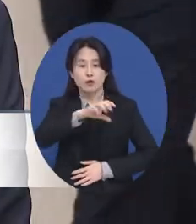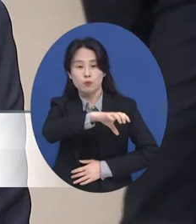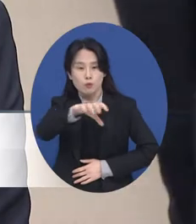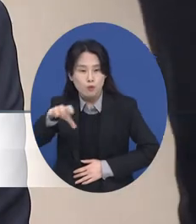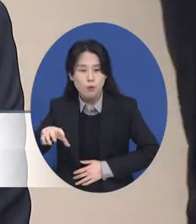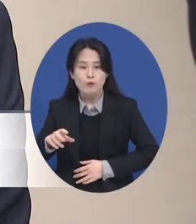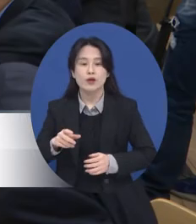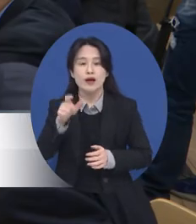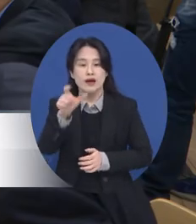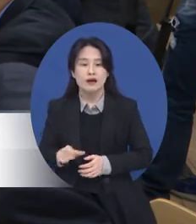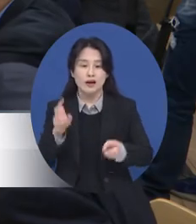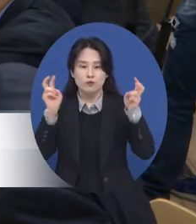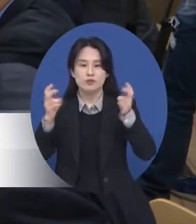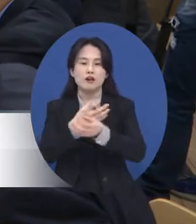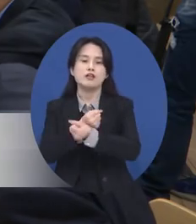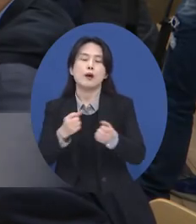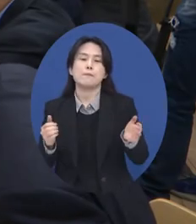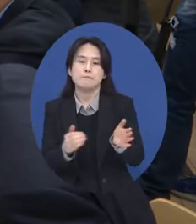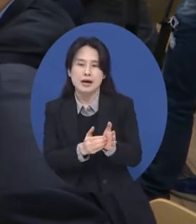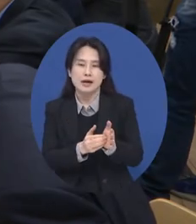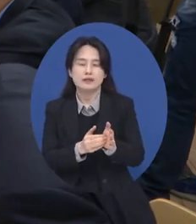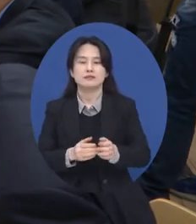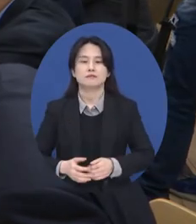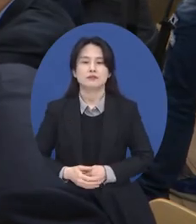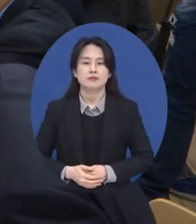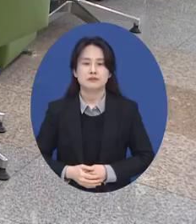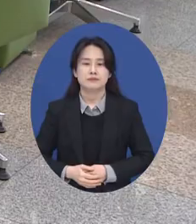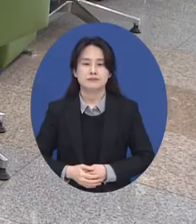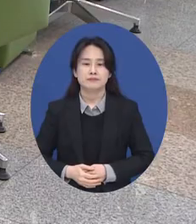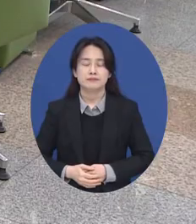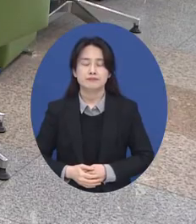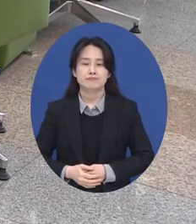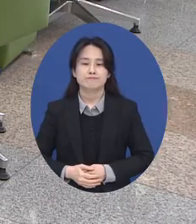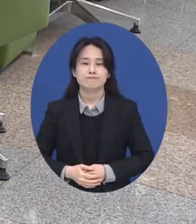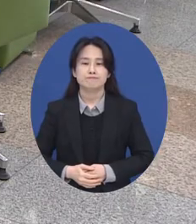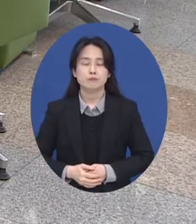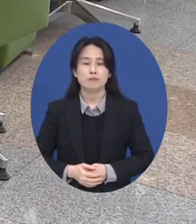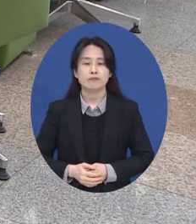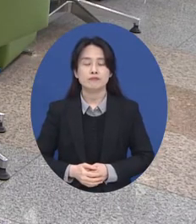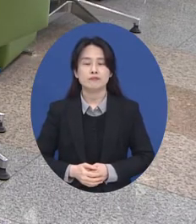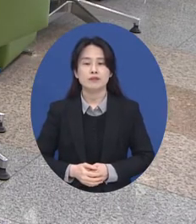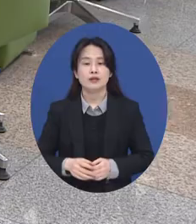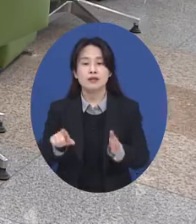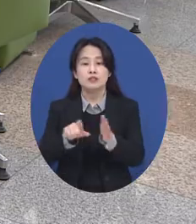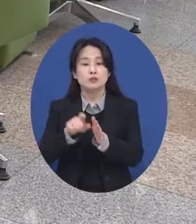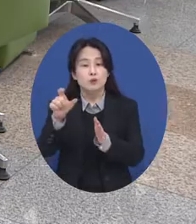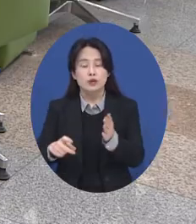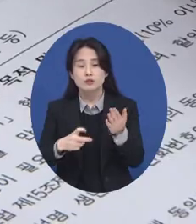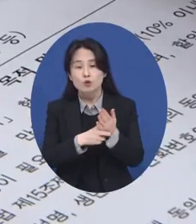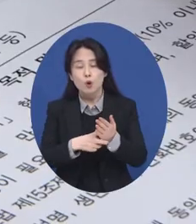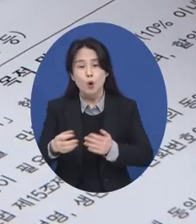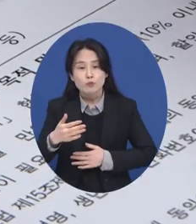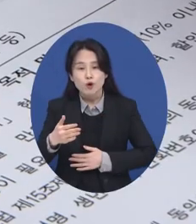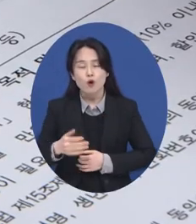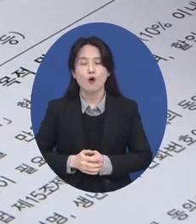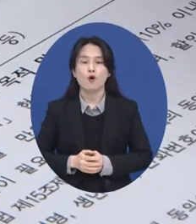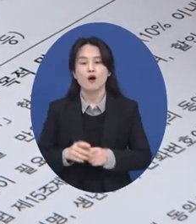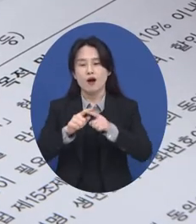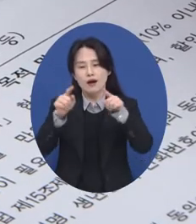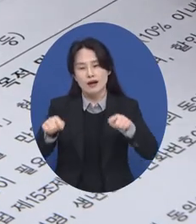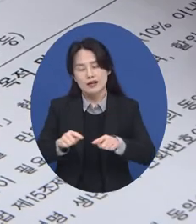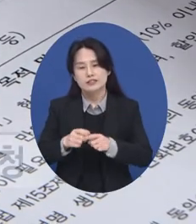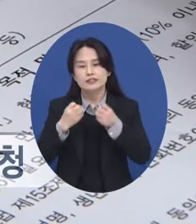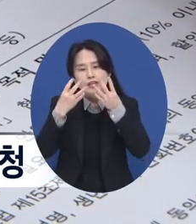시군, 은행 카드사와 업무 협약을 맺고 협력을 다짐했습니다. 경기 지역화폐나 신용카드가 없다면 선불카드를 신청하면